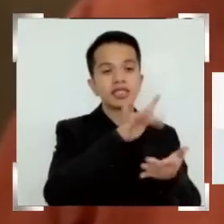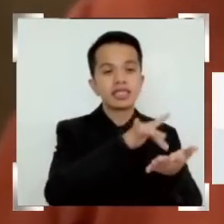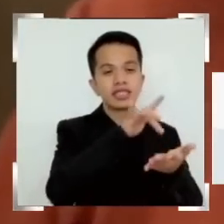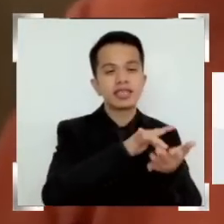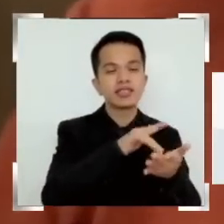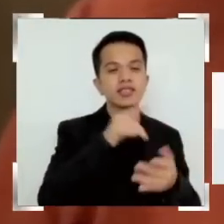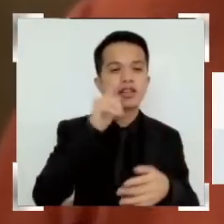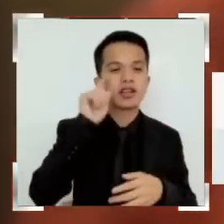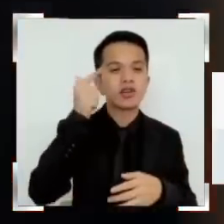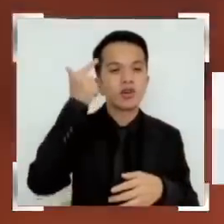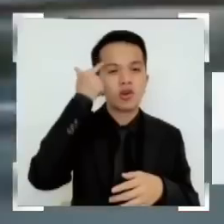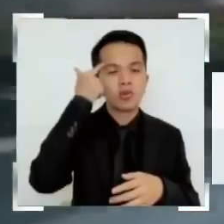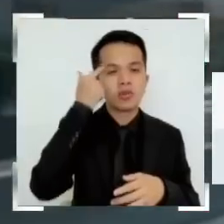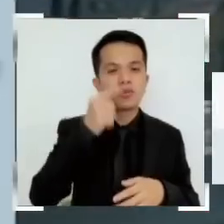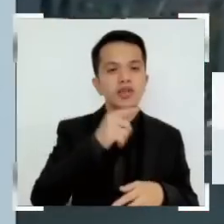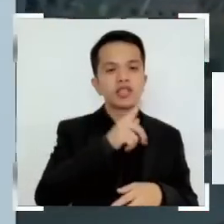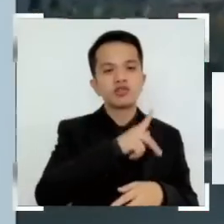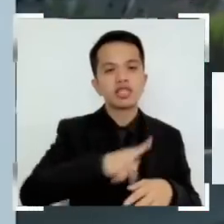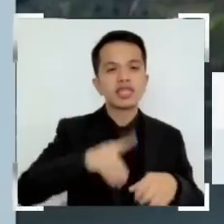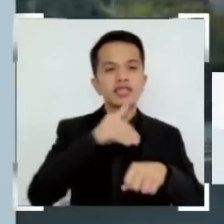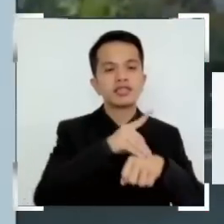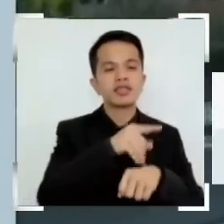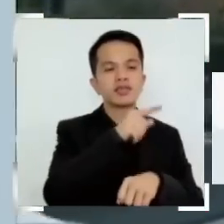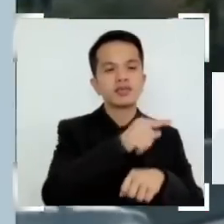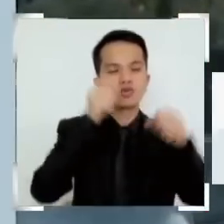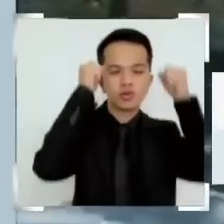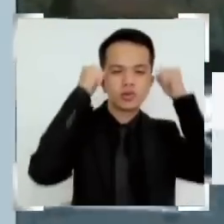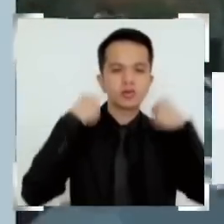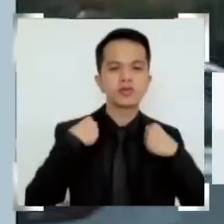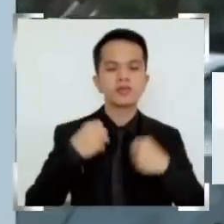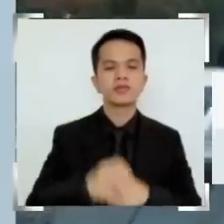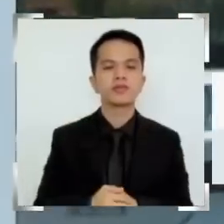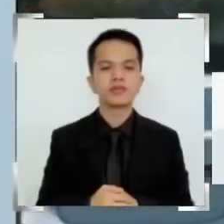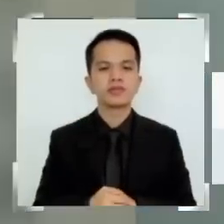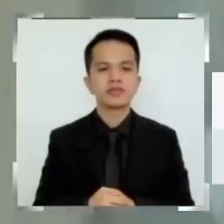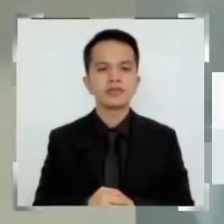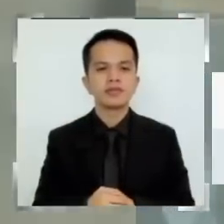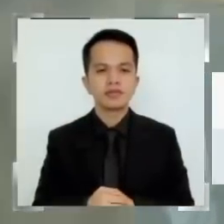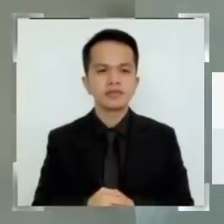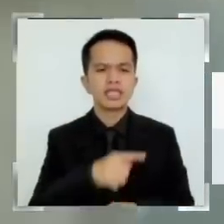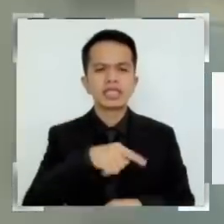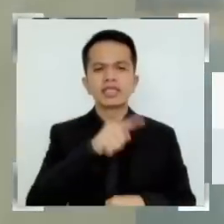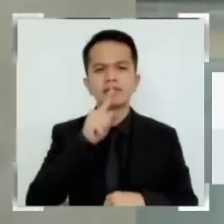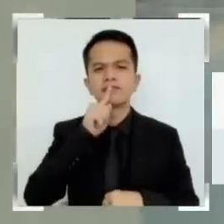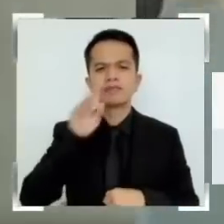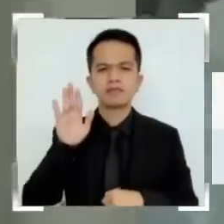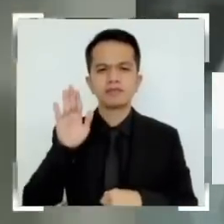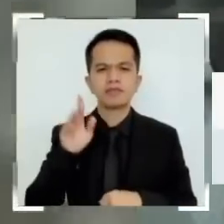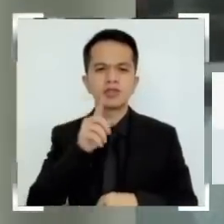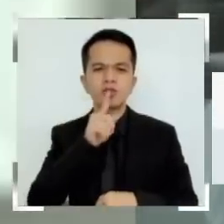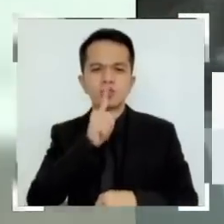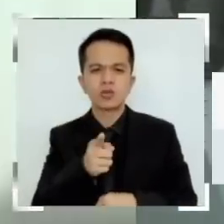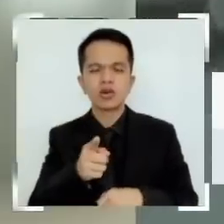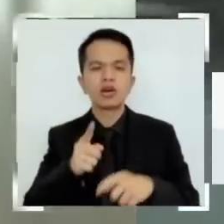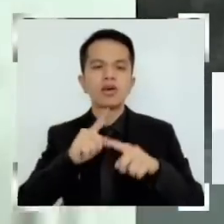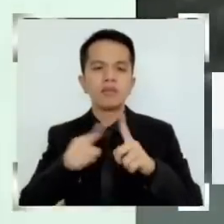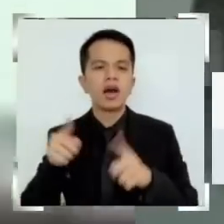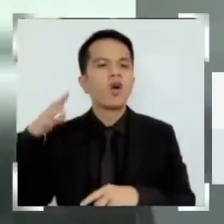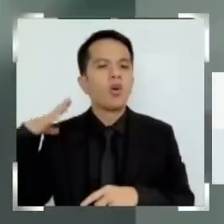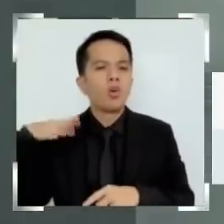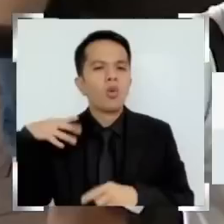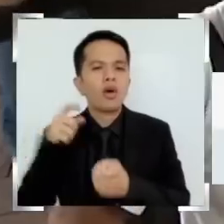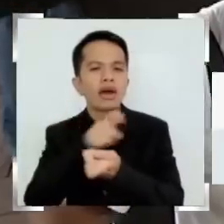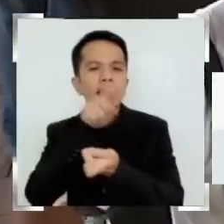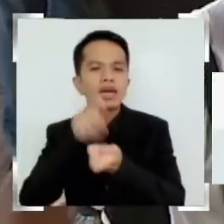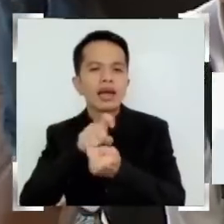Kingdom of Saudi Arabia. Ngayon lang daw nagbigay ng ganyang katiyakan ng Saudi government, pero hinihintay pa rin ang eksaktong petsa kung kailan ito